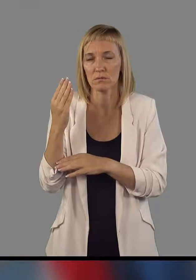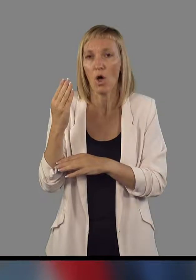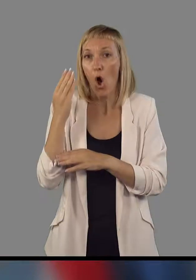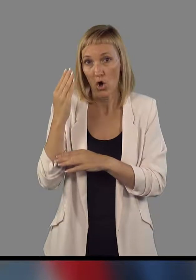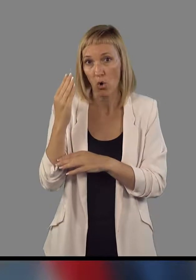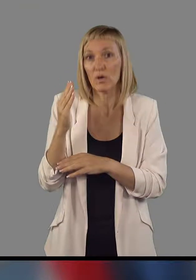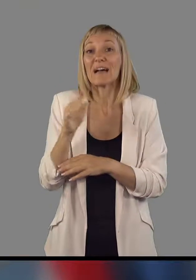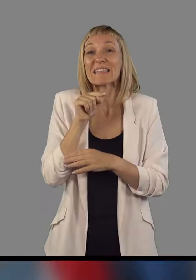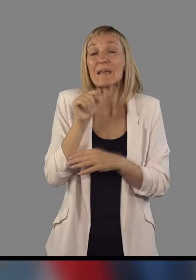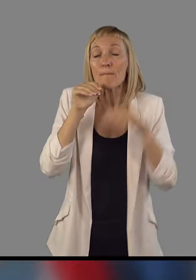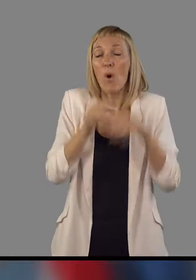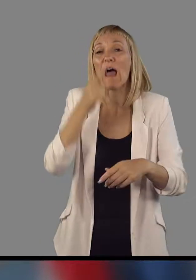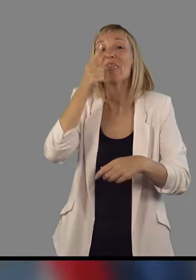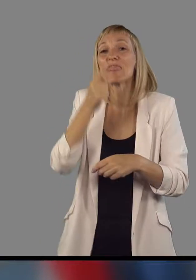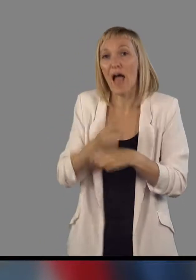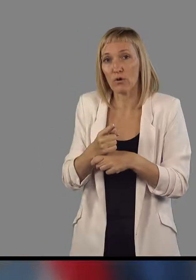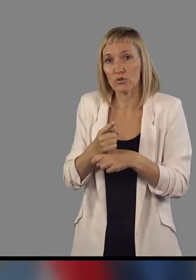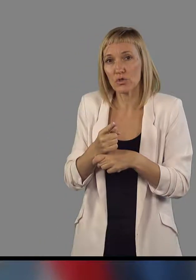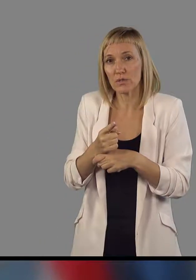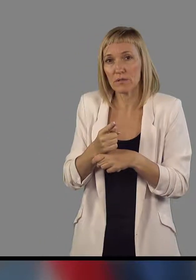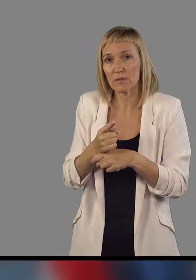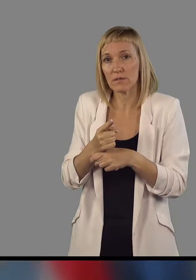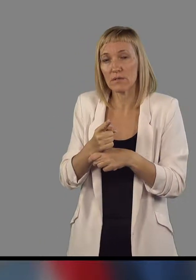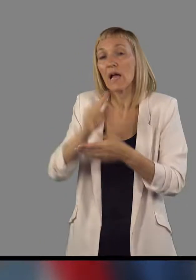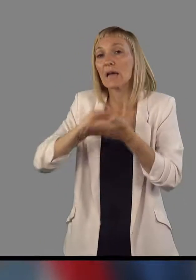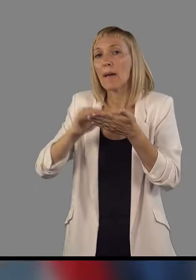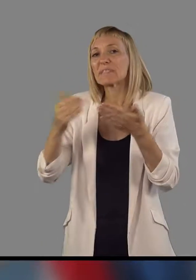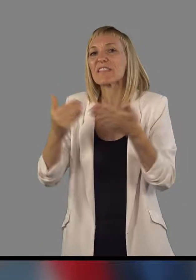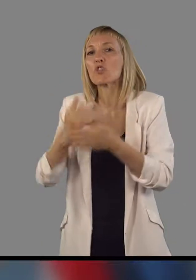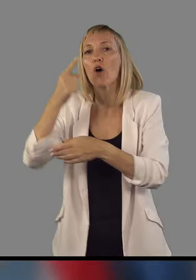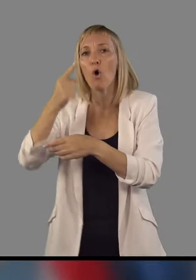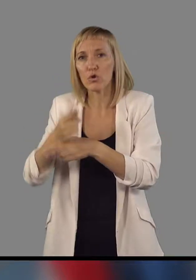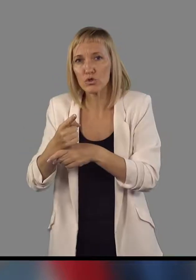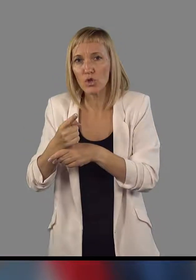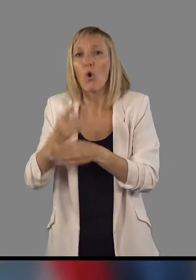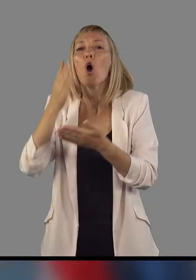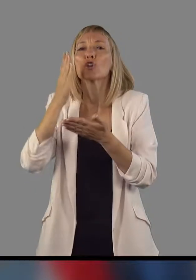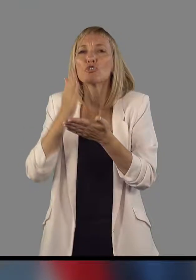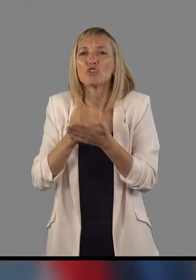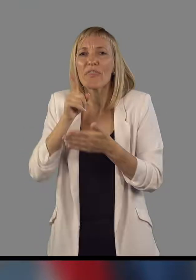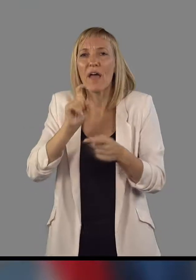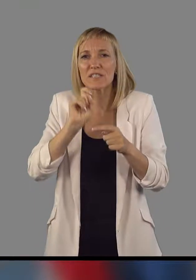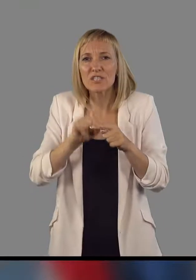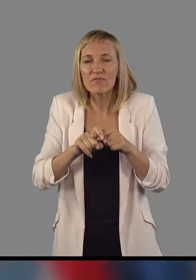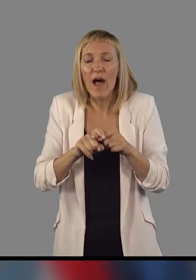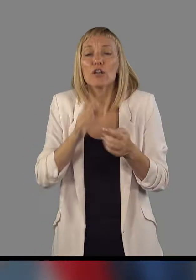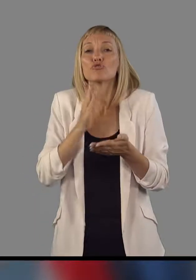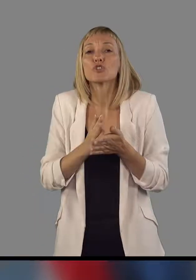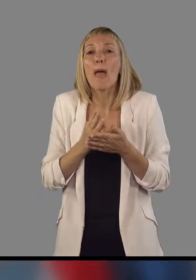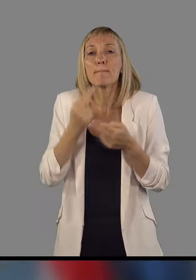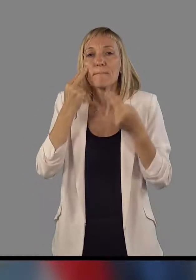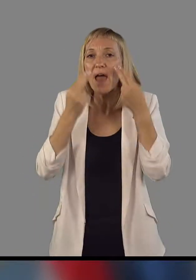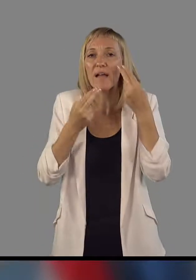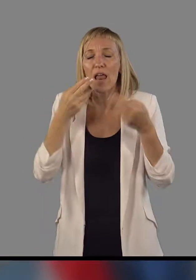katerem mora naročnik izdati neko novo odločitev, potem ko je bila zadeva že na Državni